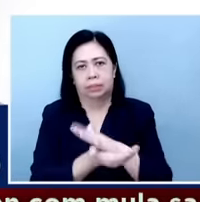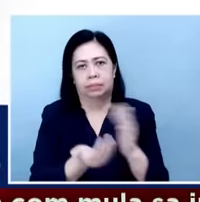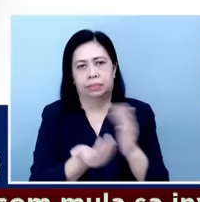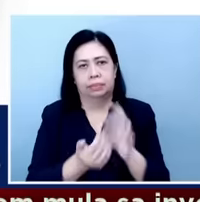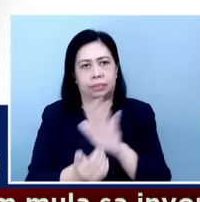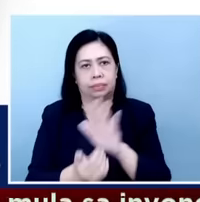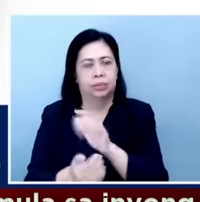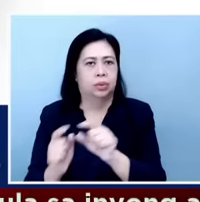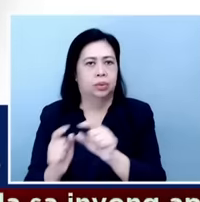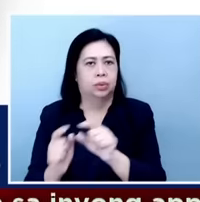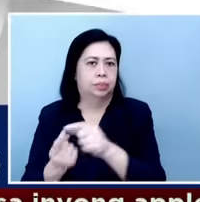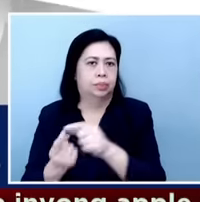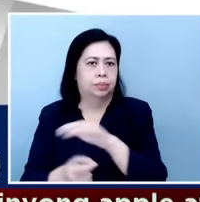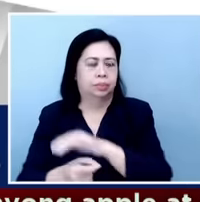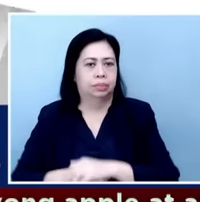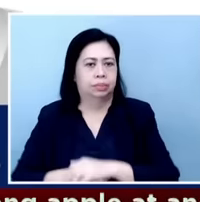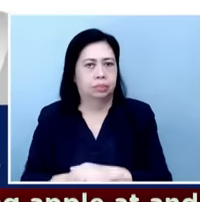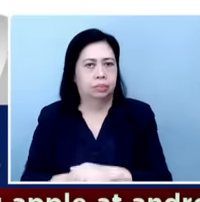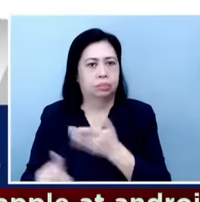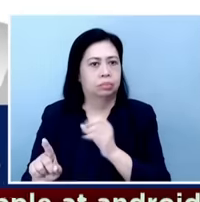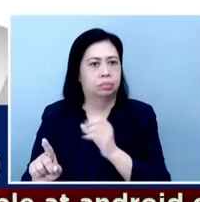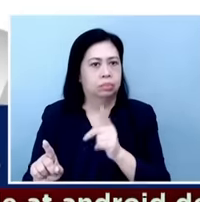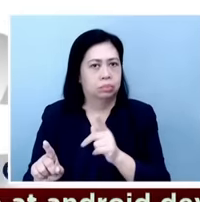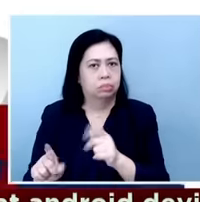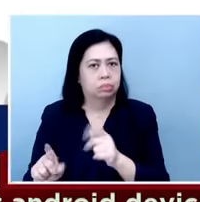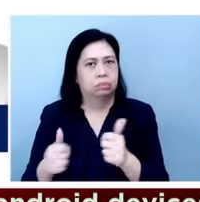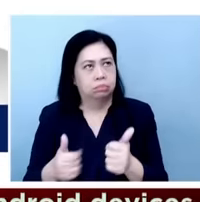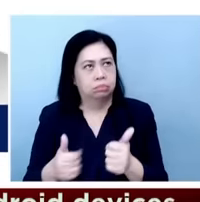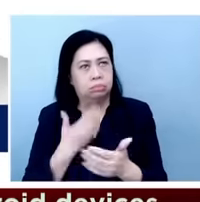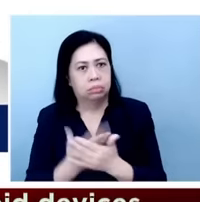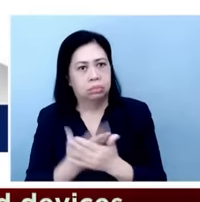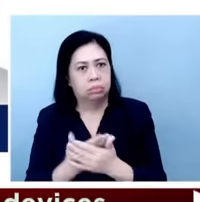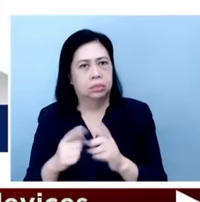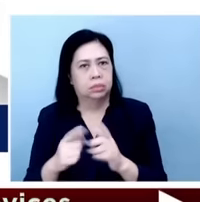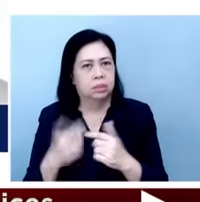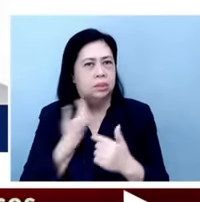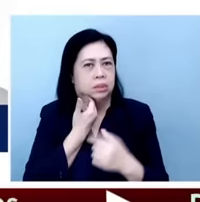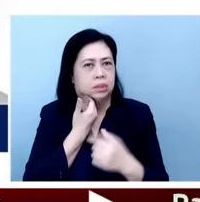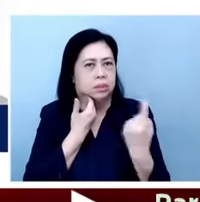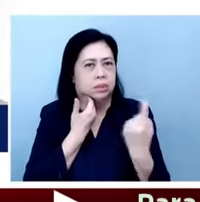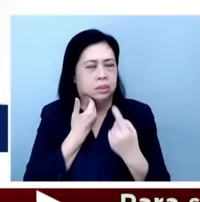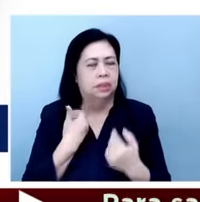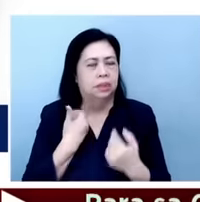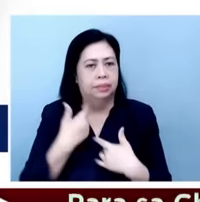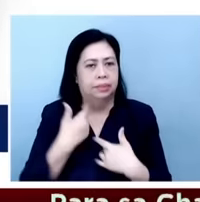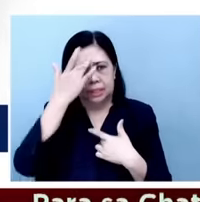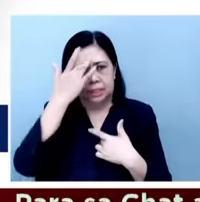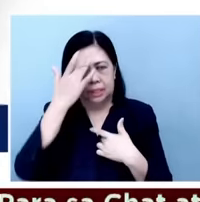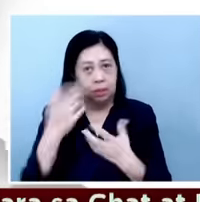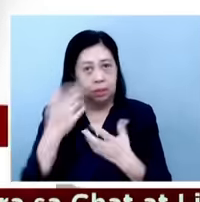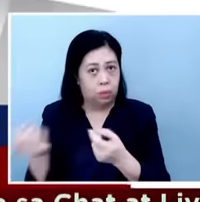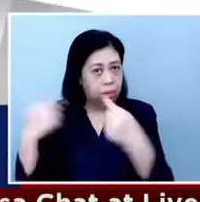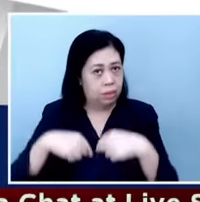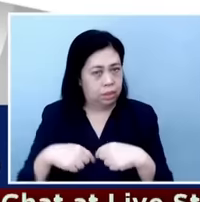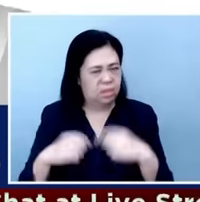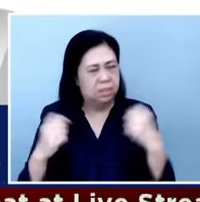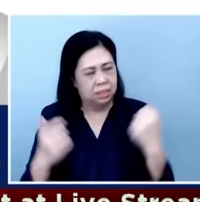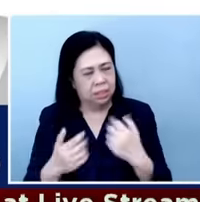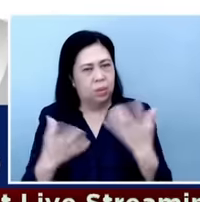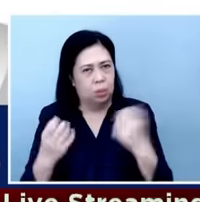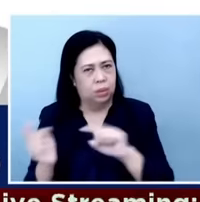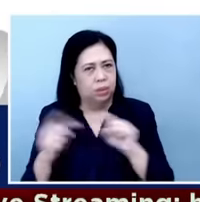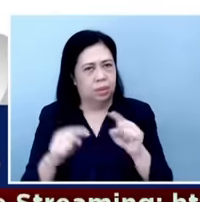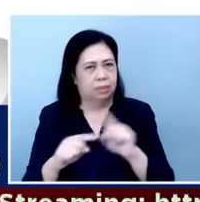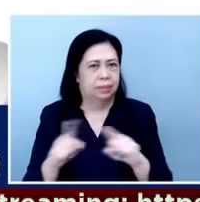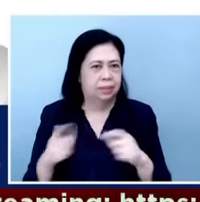kampo. Okay naman siya, he is good aside from a fever. Meron siyang sakit. Pero gusto niya sana pumunta? Sana. Kaya